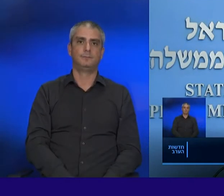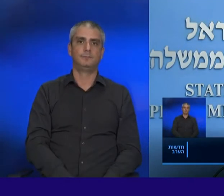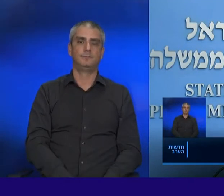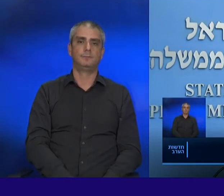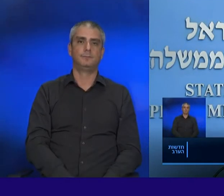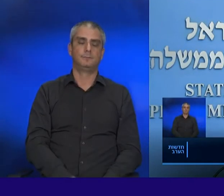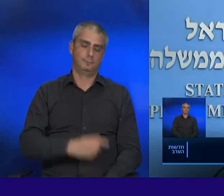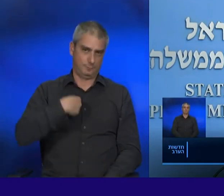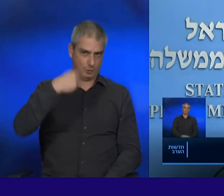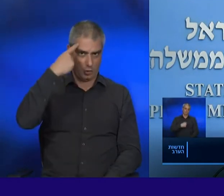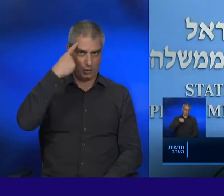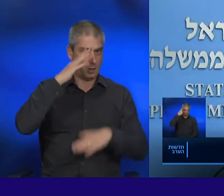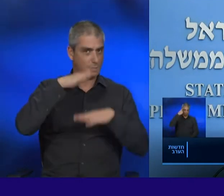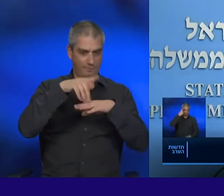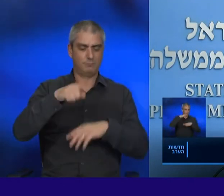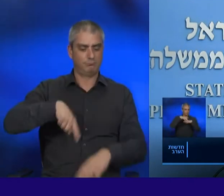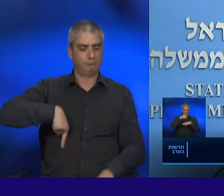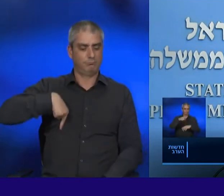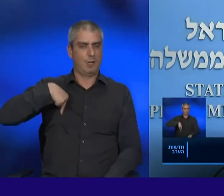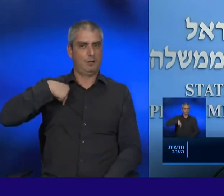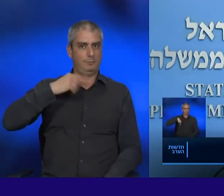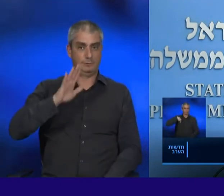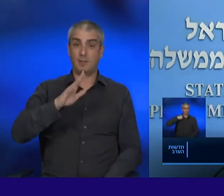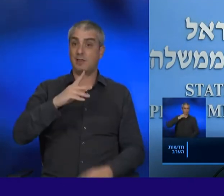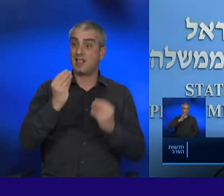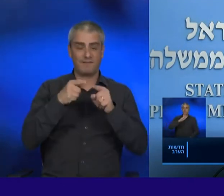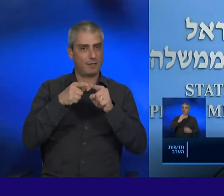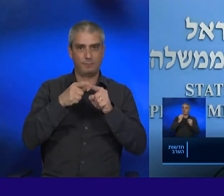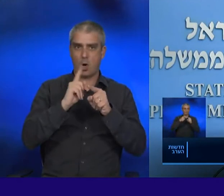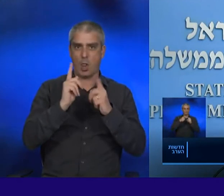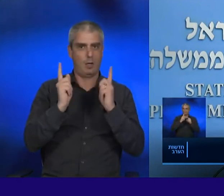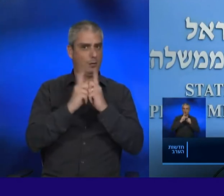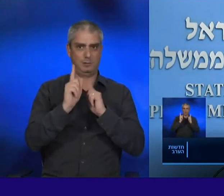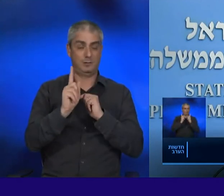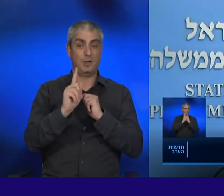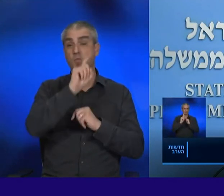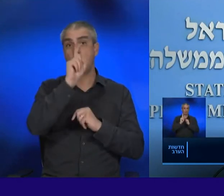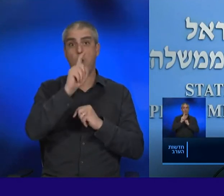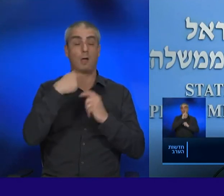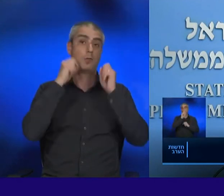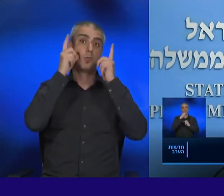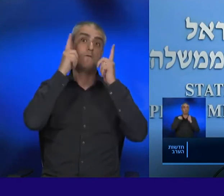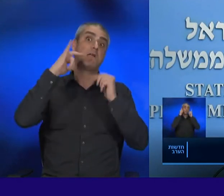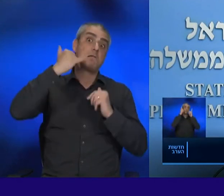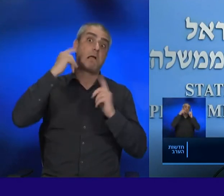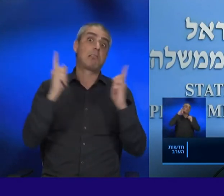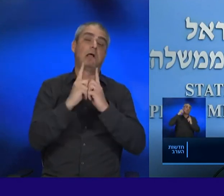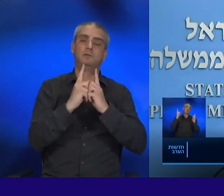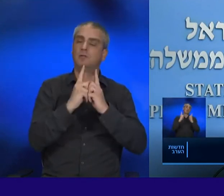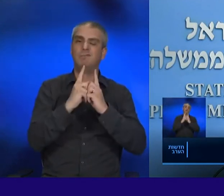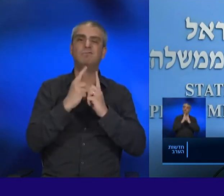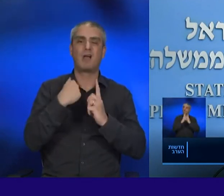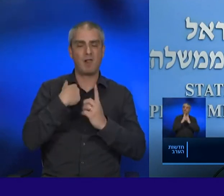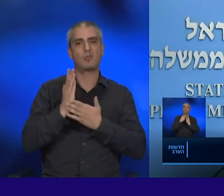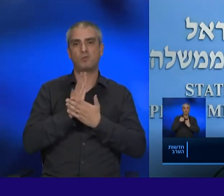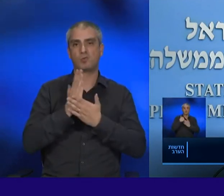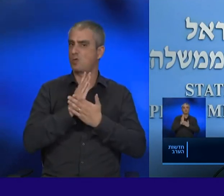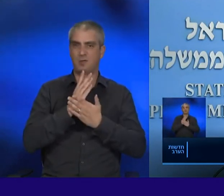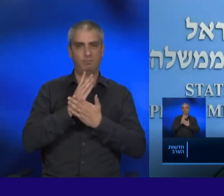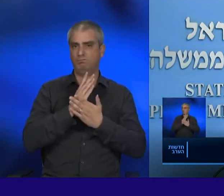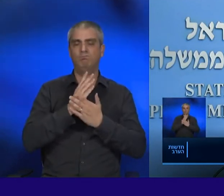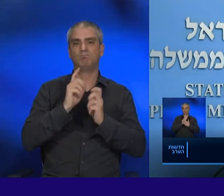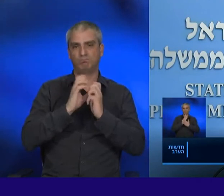אני יודע שהמשימה הזאת ייקח זמן, האירועים האלה הם אירועים לא קצרים, אולי נופתע והם יהיו קצרים אבל אנחנו נערכים לכך שהם לא